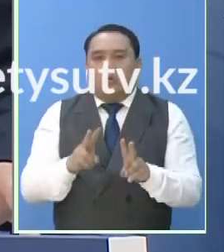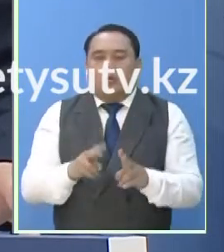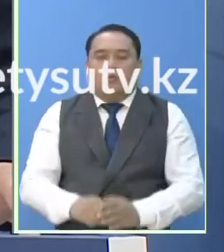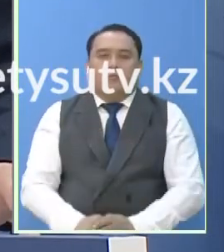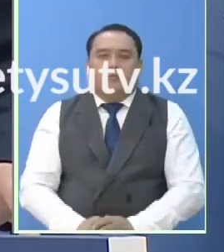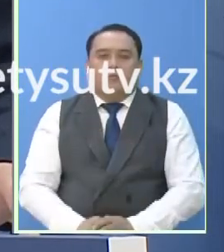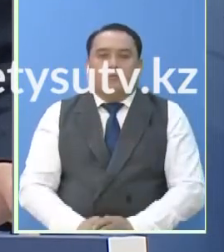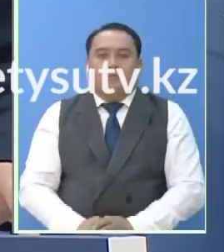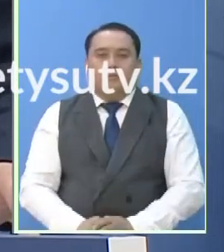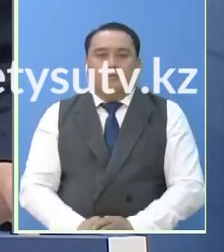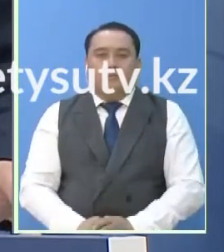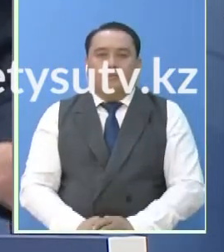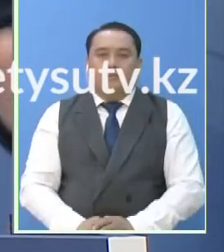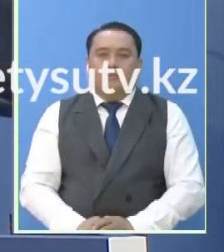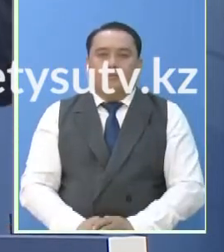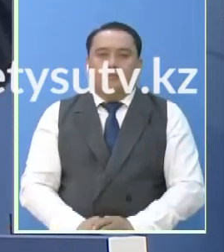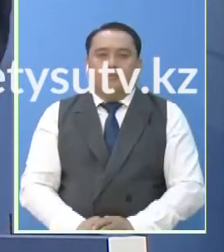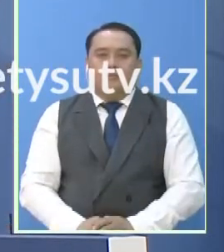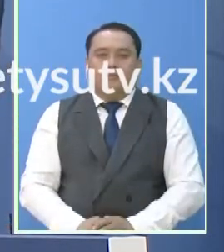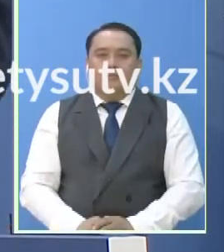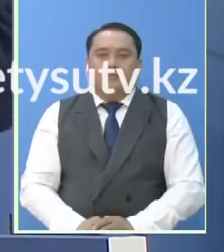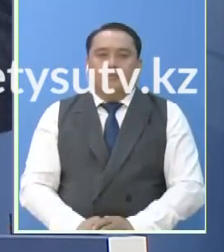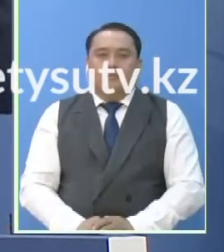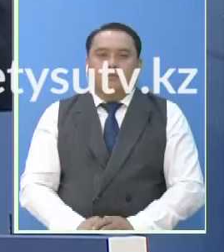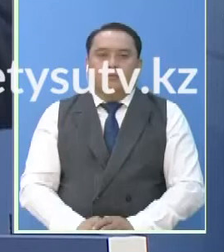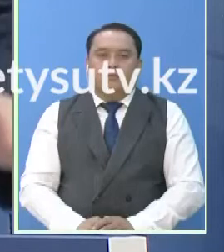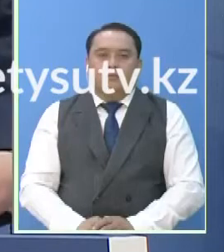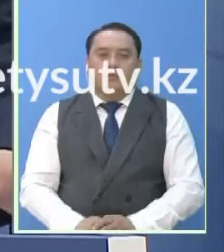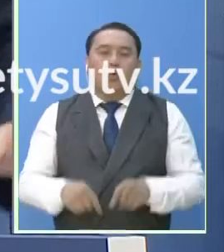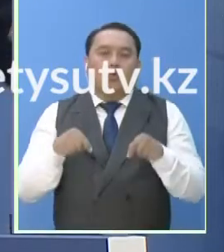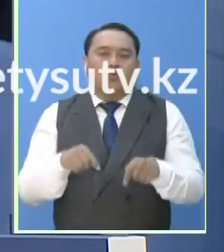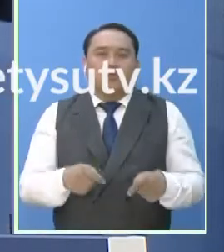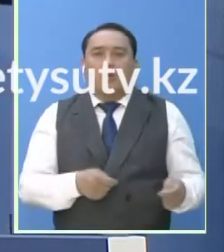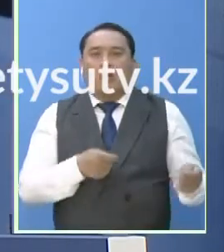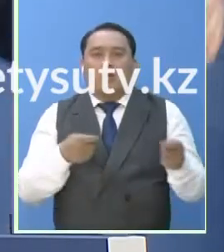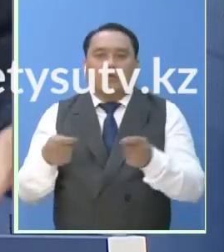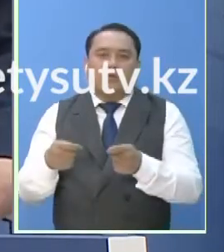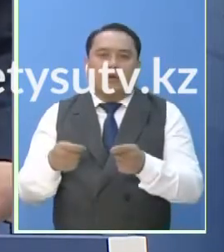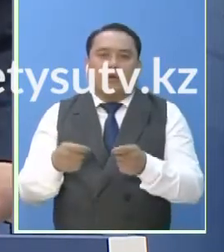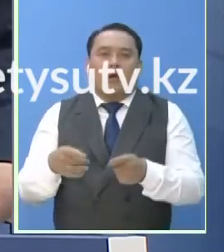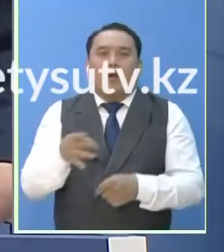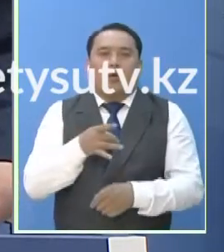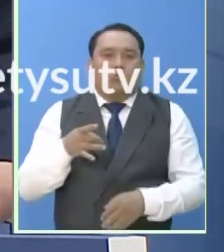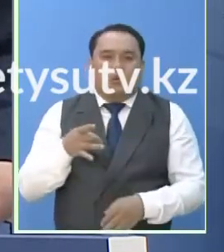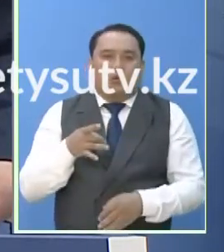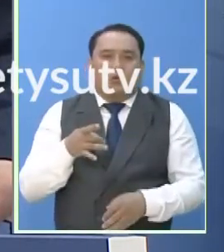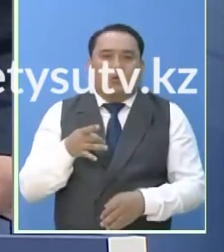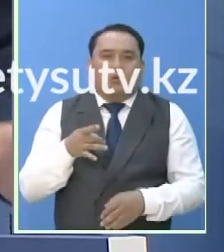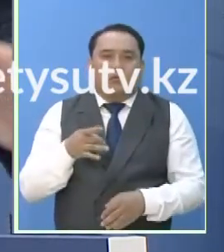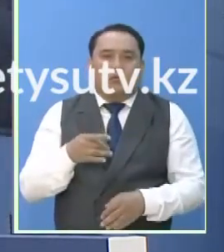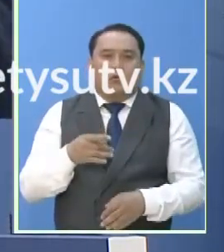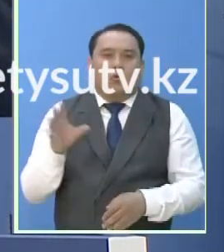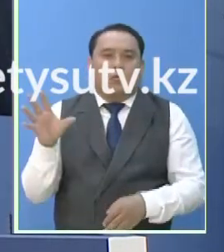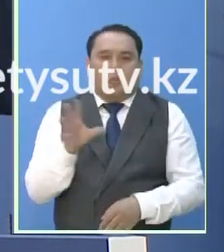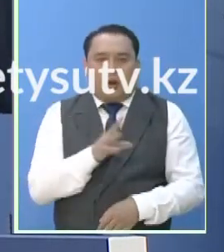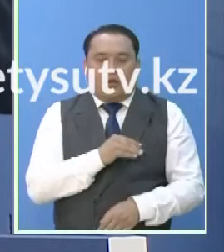арнайы жаңағы автотранспортпенен осы жерге алынып келеді. Осы жерден алып кеткен кезде, мысалы, біздің аудандарға жіберген кезде, олардың